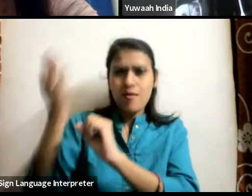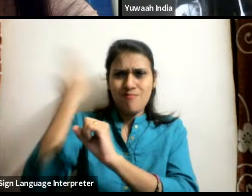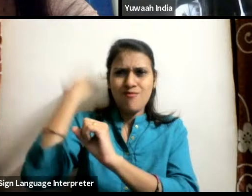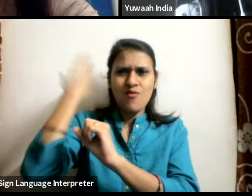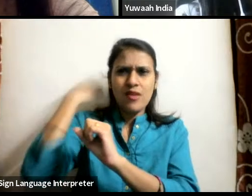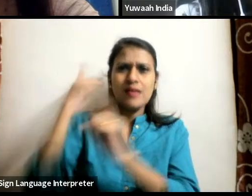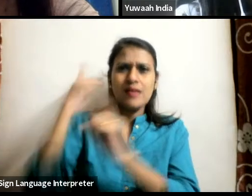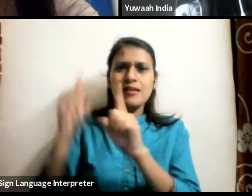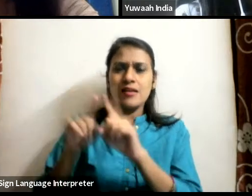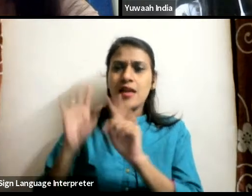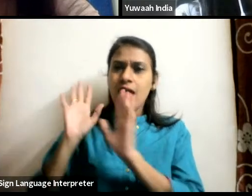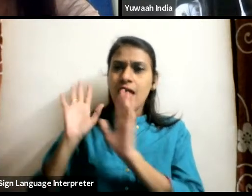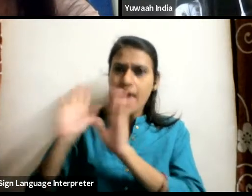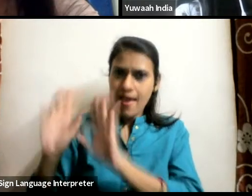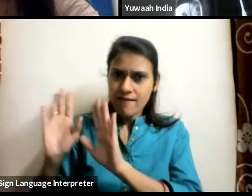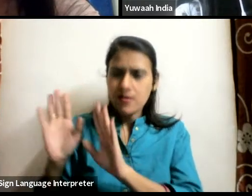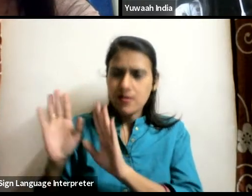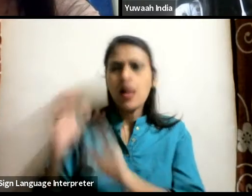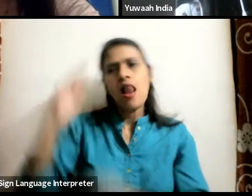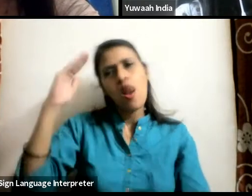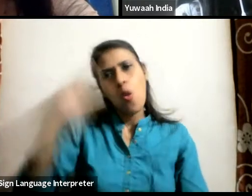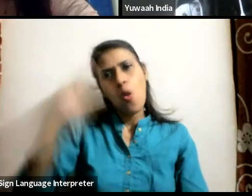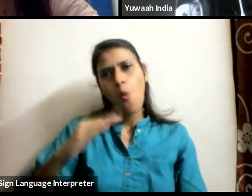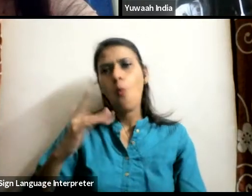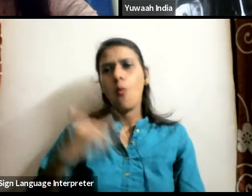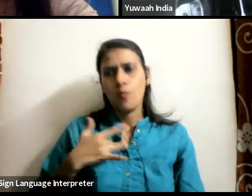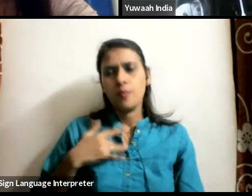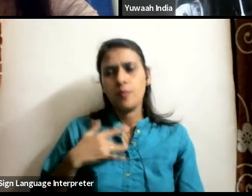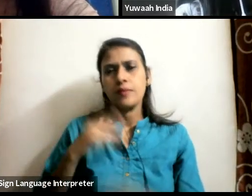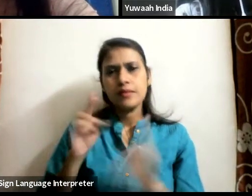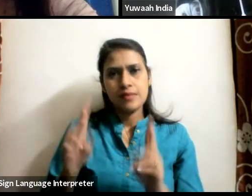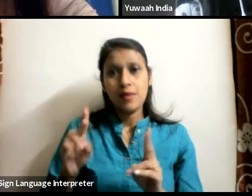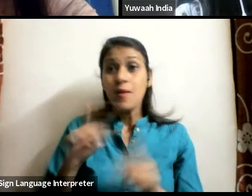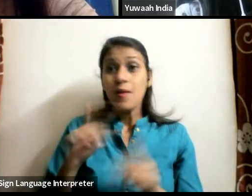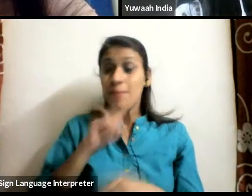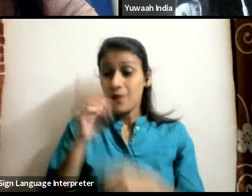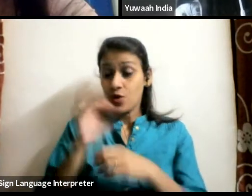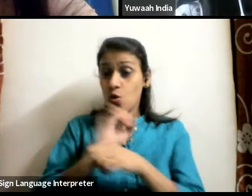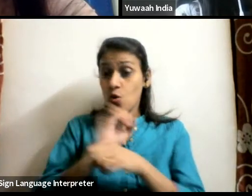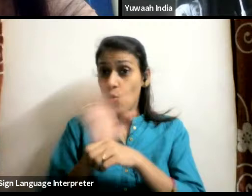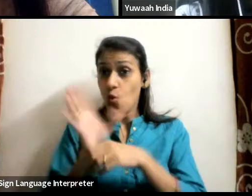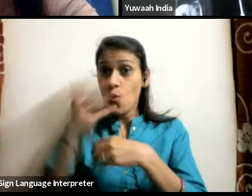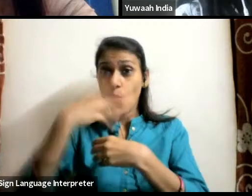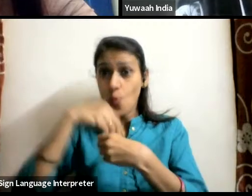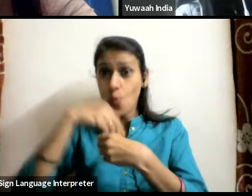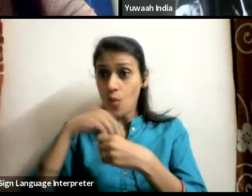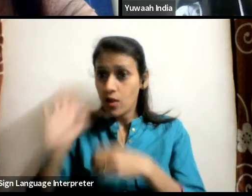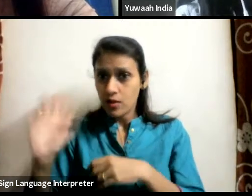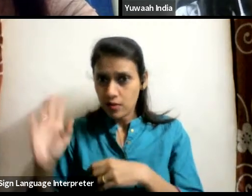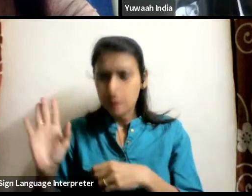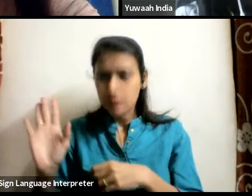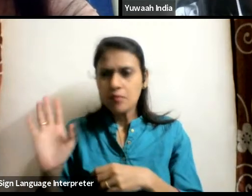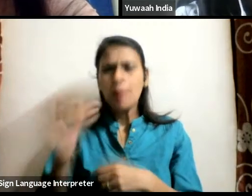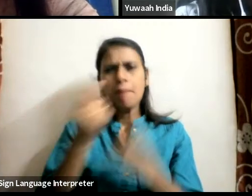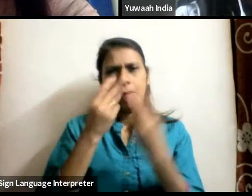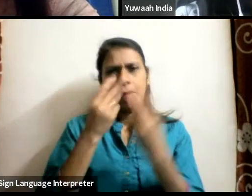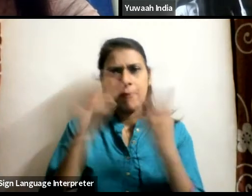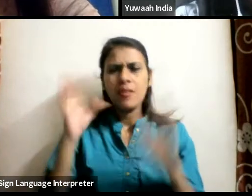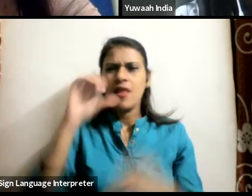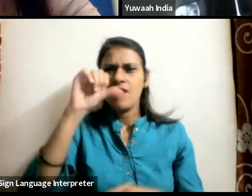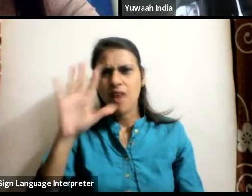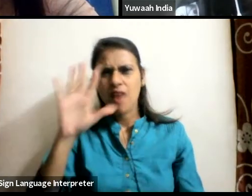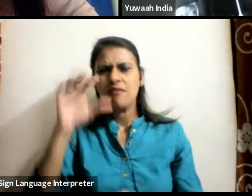COPD वगैरह, उनका वैसे ही कम रहता है, बट इट होवर्स अराउंड 94 95 ऐसे करके, 96 ऐसे होवर